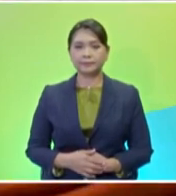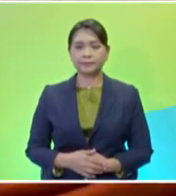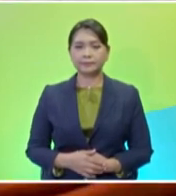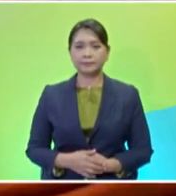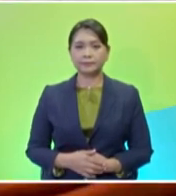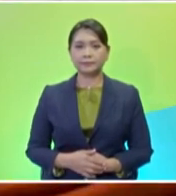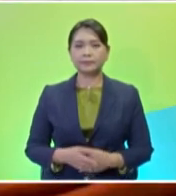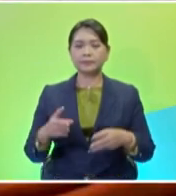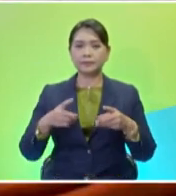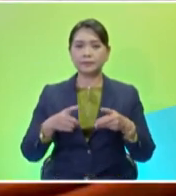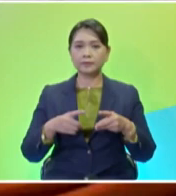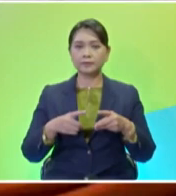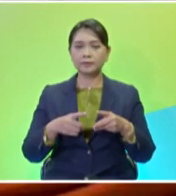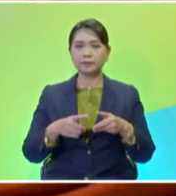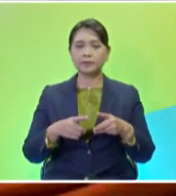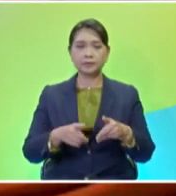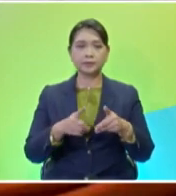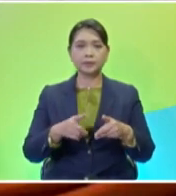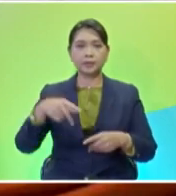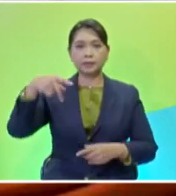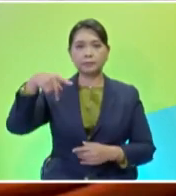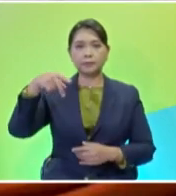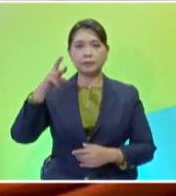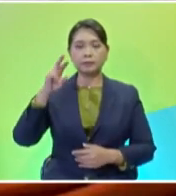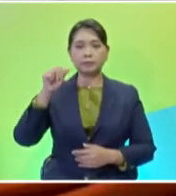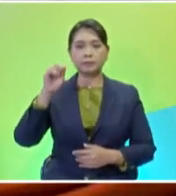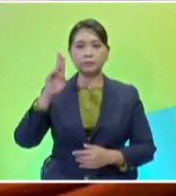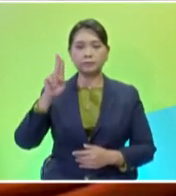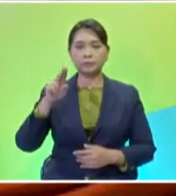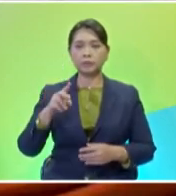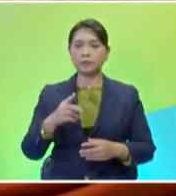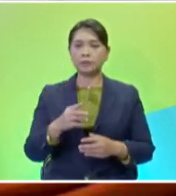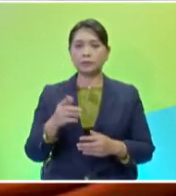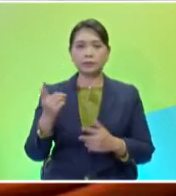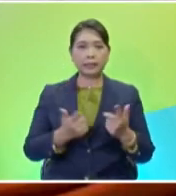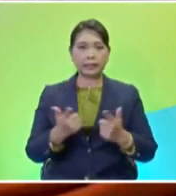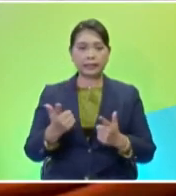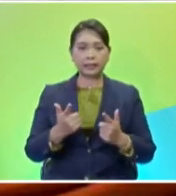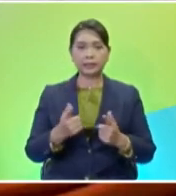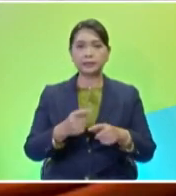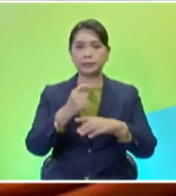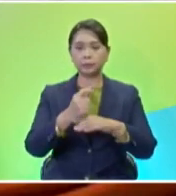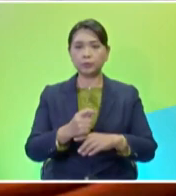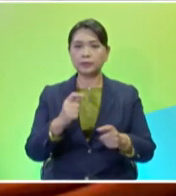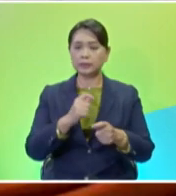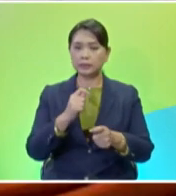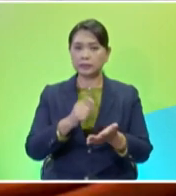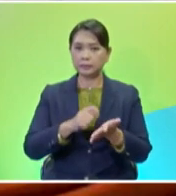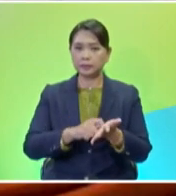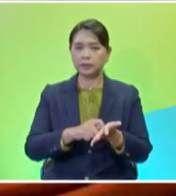sedang Prabu rancak melayani tiba-tiba satu bunyi kuat kedengaran bernama